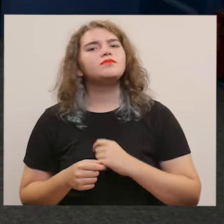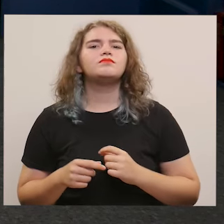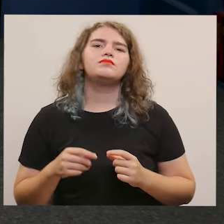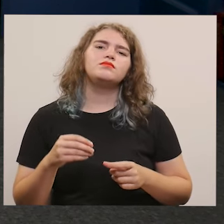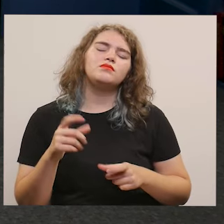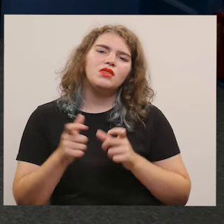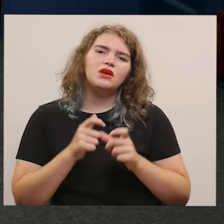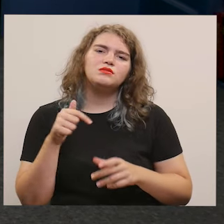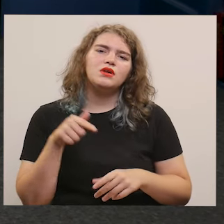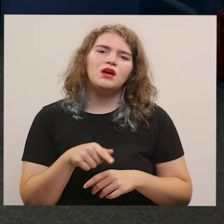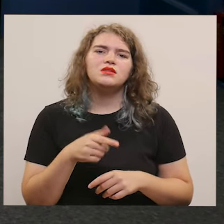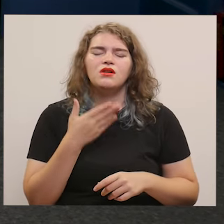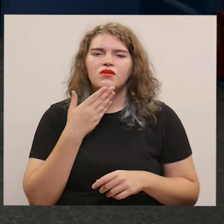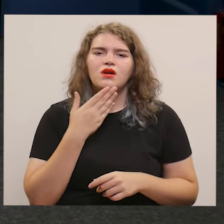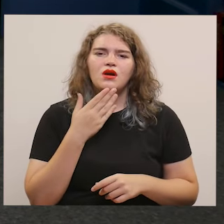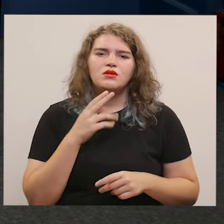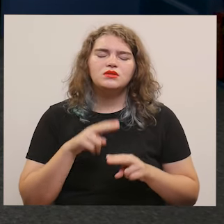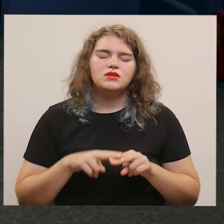să, Ia să rămânem.